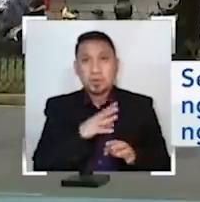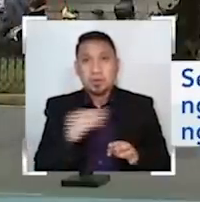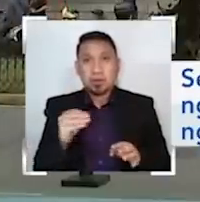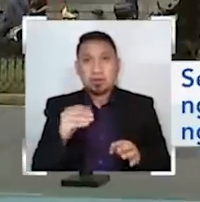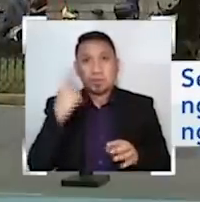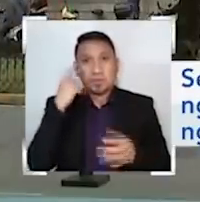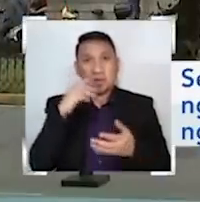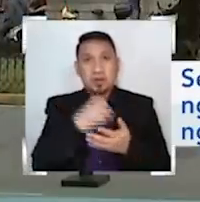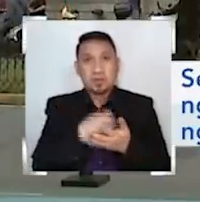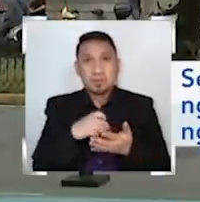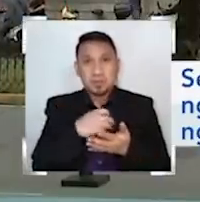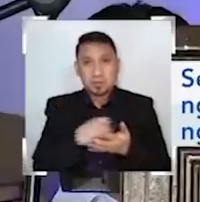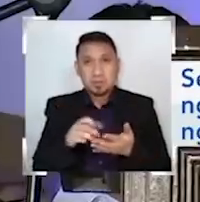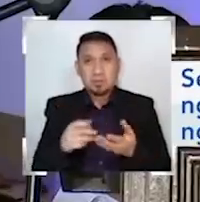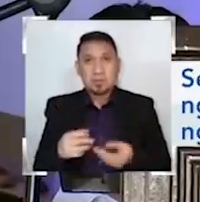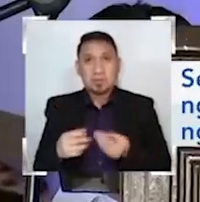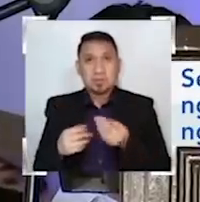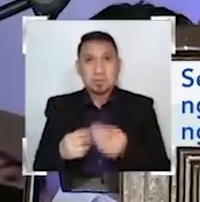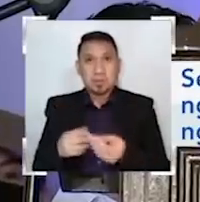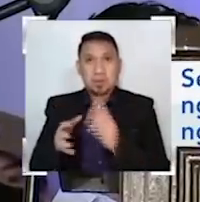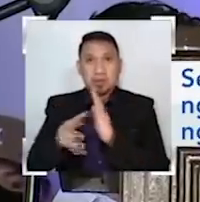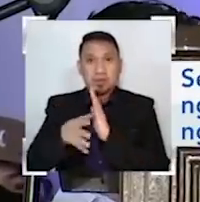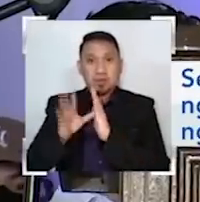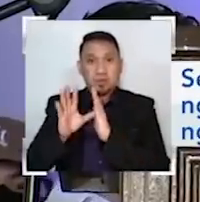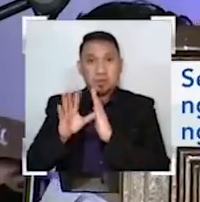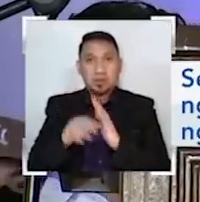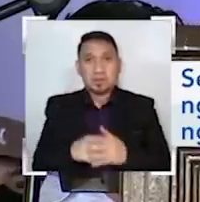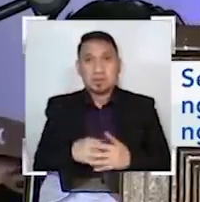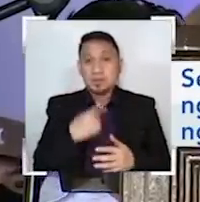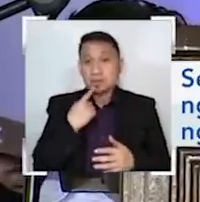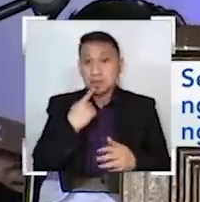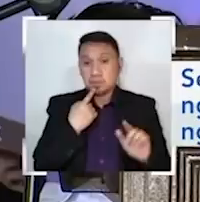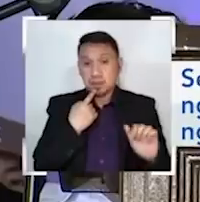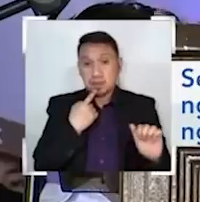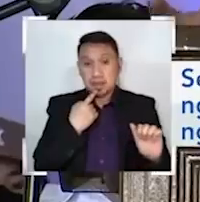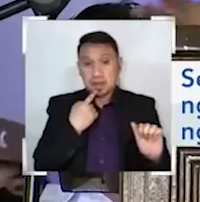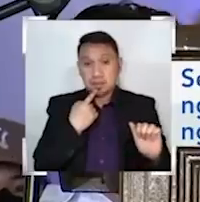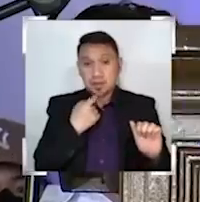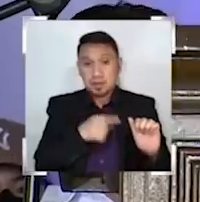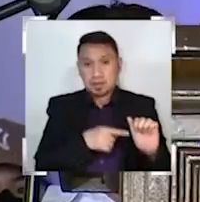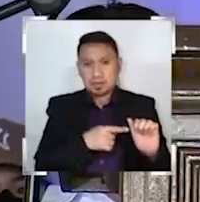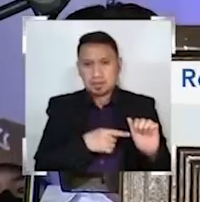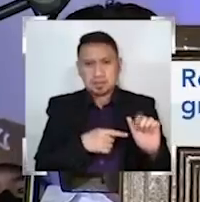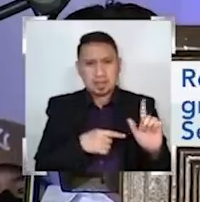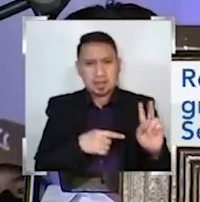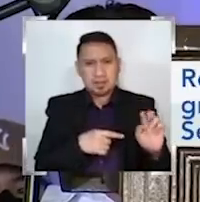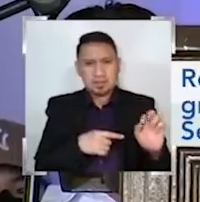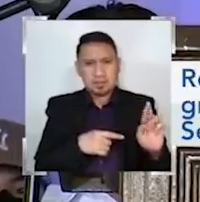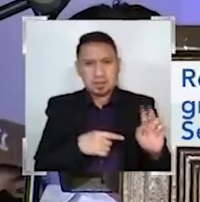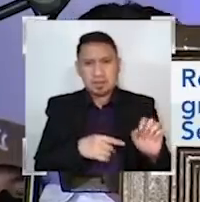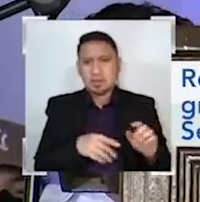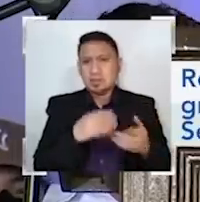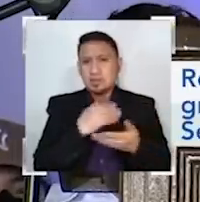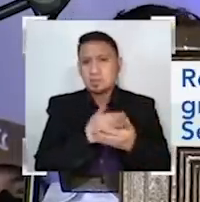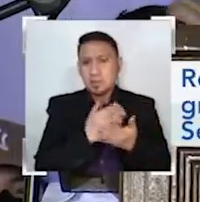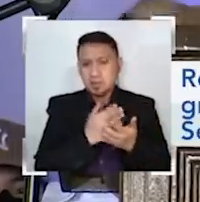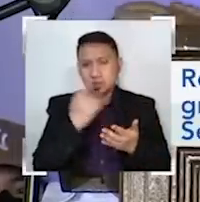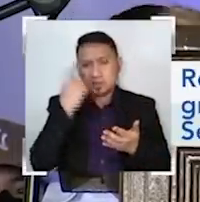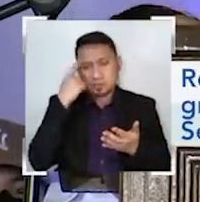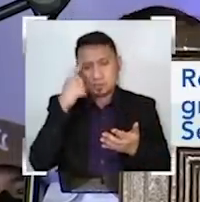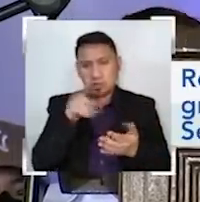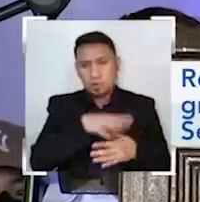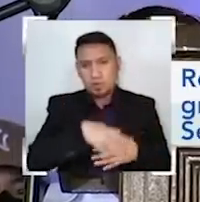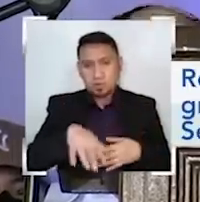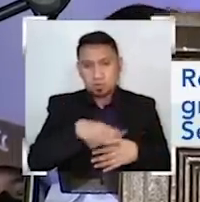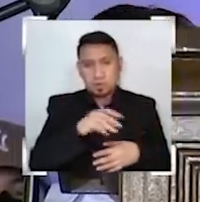na ipapasa sa COMELEC. Tugon ni Alvarez, pondo para sa ground personnel kabilang ang mga poll watchers ang